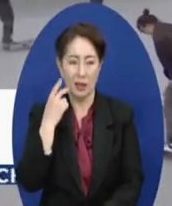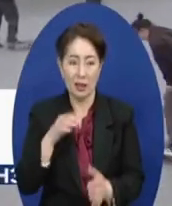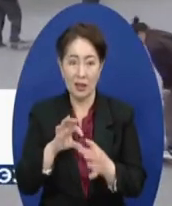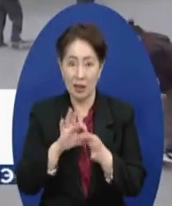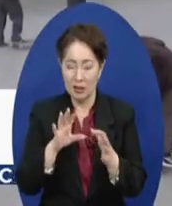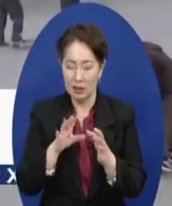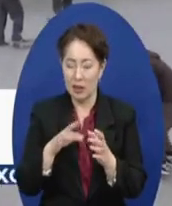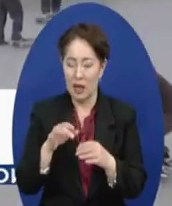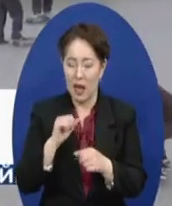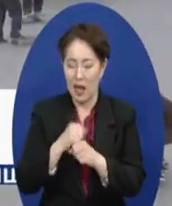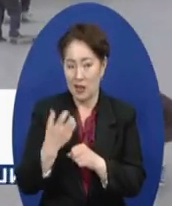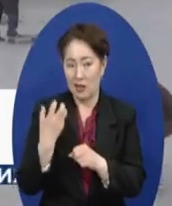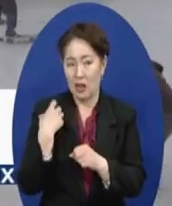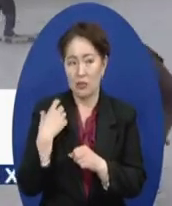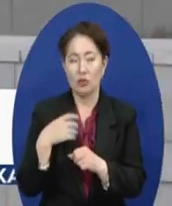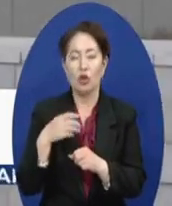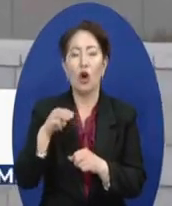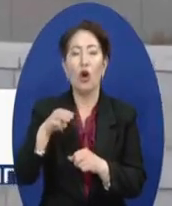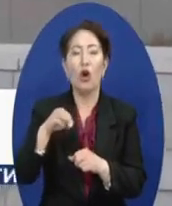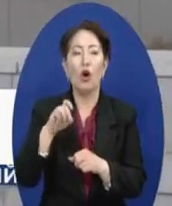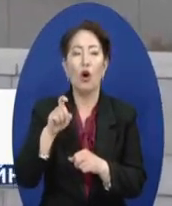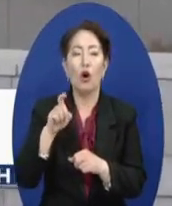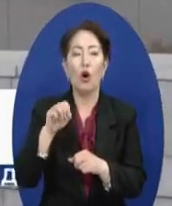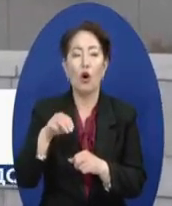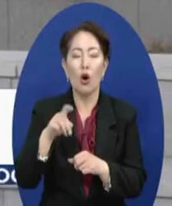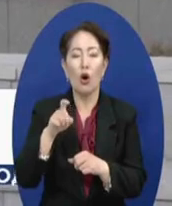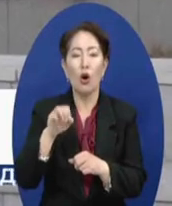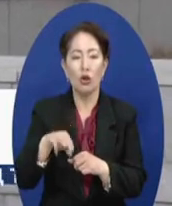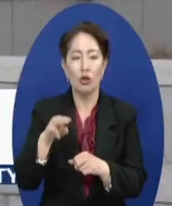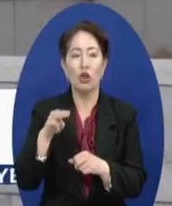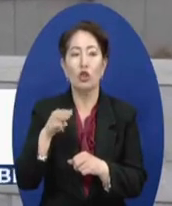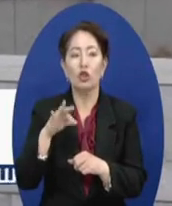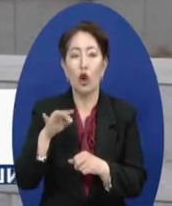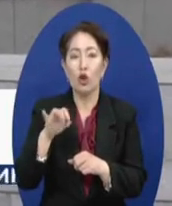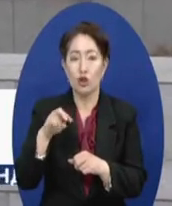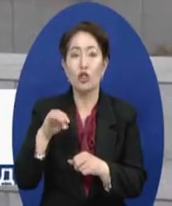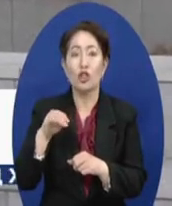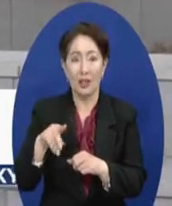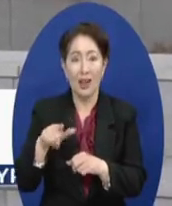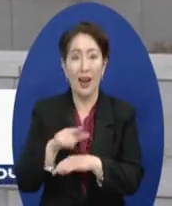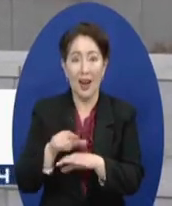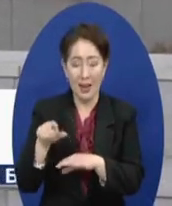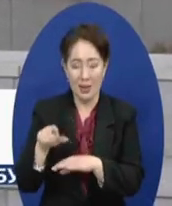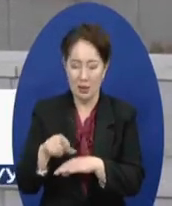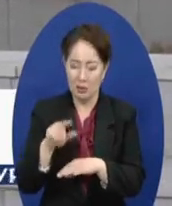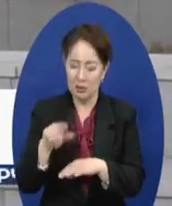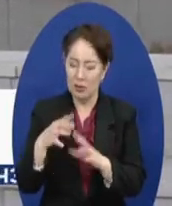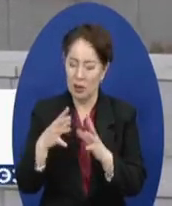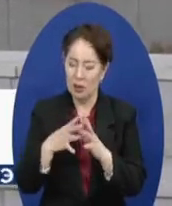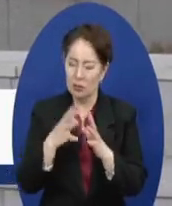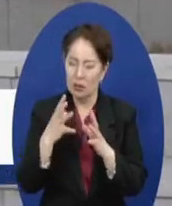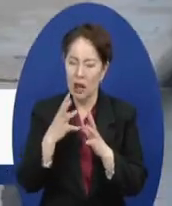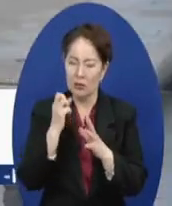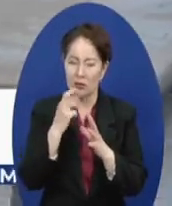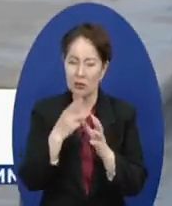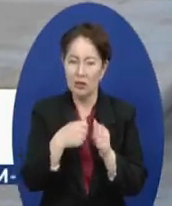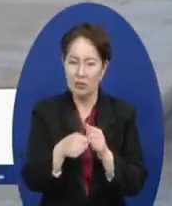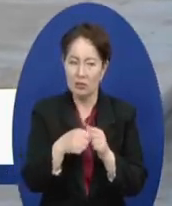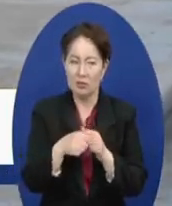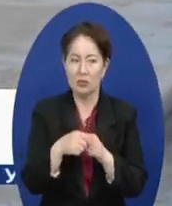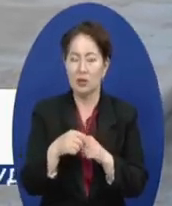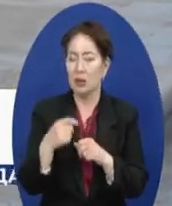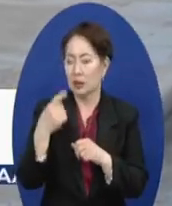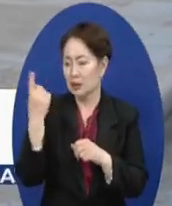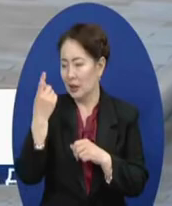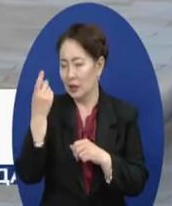ажлыг хот төвчлэлийн газар хариуцсан ажиллаж байна. Зөвхөн нэг жил усан оргилуурын усны төлбөр дунджаар 10 сая төгрөг цахилгаан эрчим хүчний